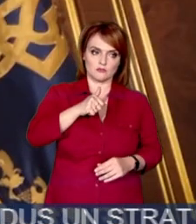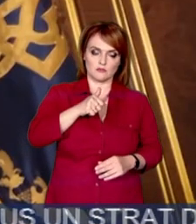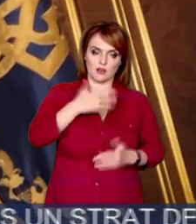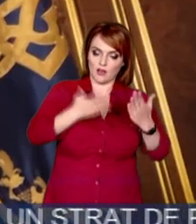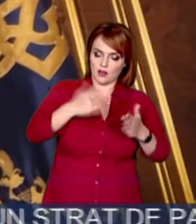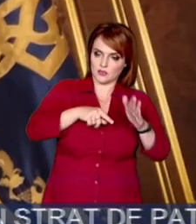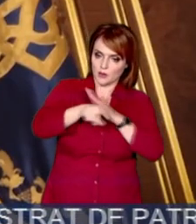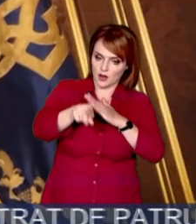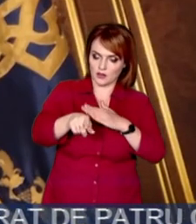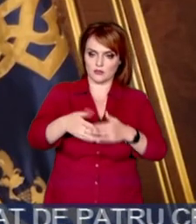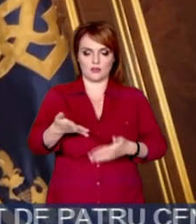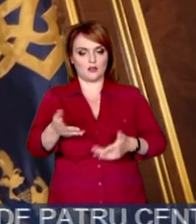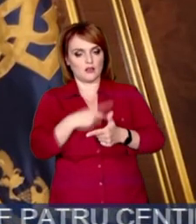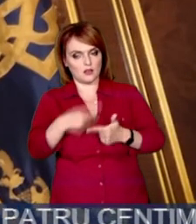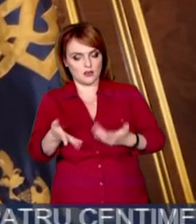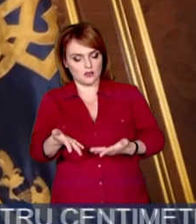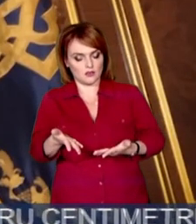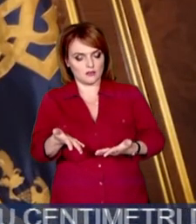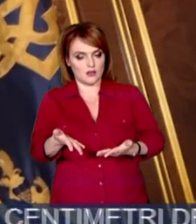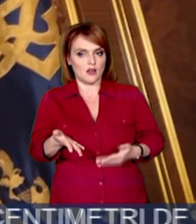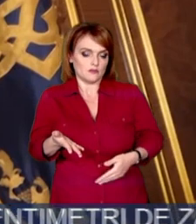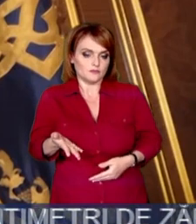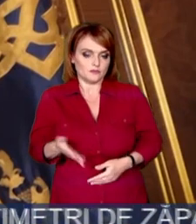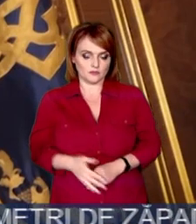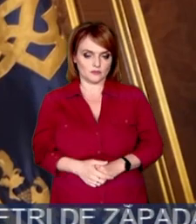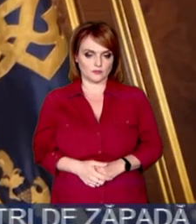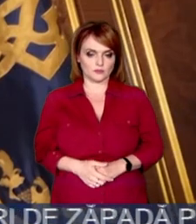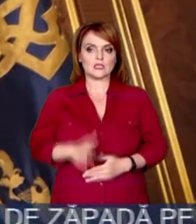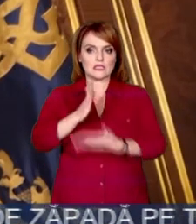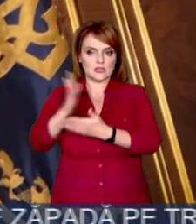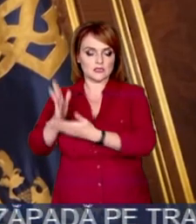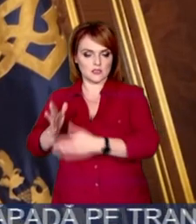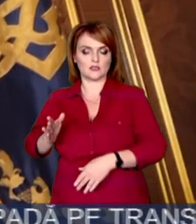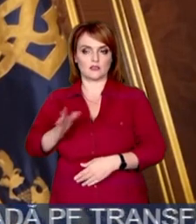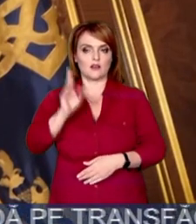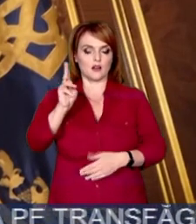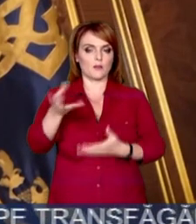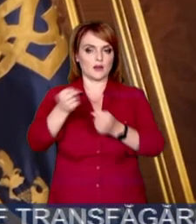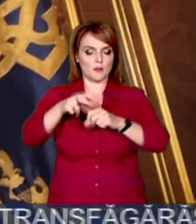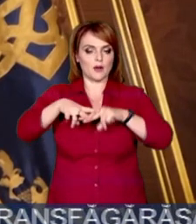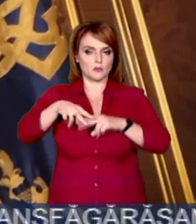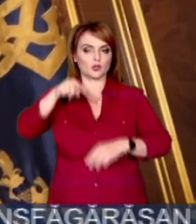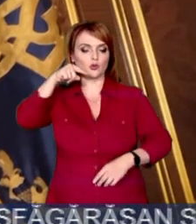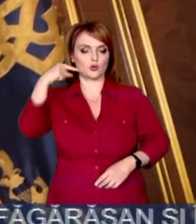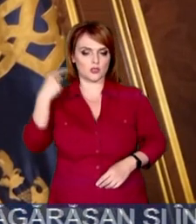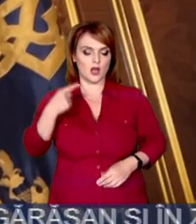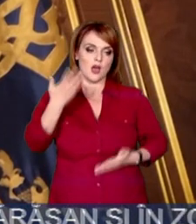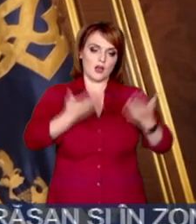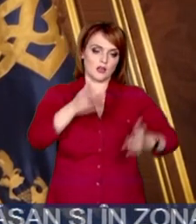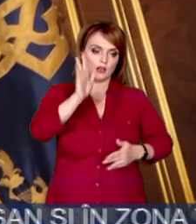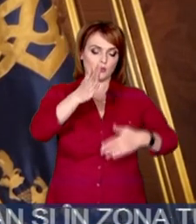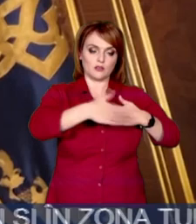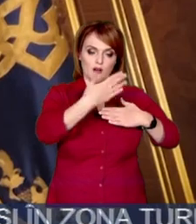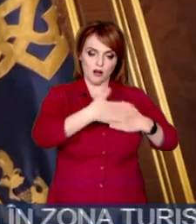dacă Rusia îi va lăsa să intre pe teritoriul său, chiar dacă și-au dat pașapoartele, sau colaboratorii vor fi condamnați conform